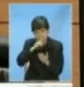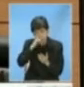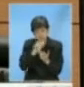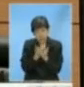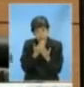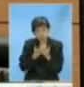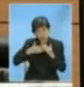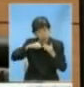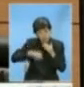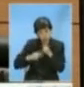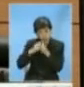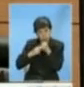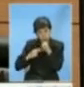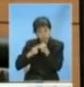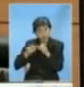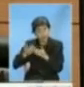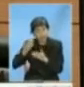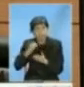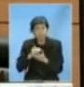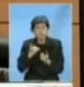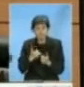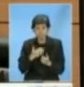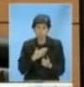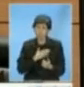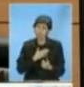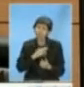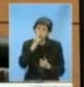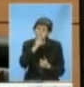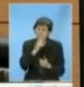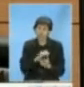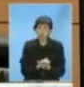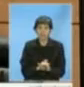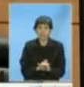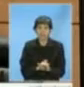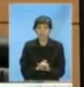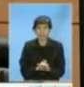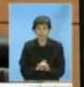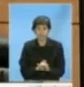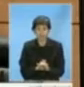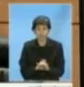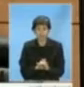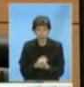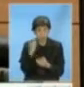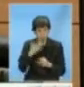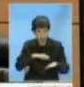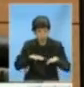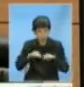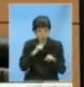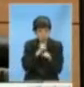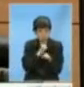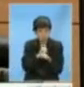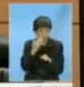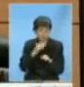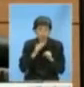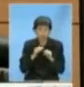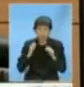ขึ้นทุกคนต่างก็เจอวิกฤตแต่ทำไมในช่วงที่สมัยที่เราบริหารประเทศ